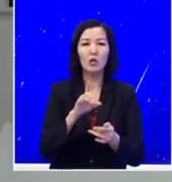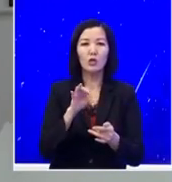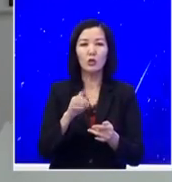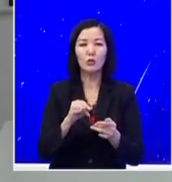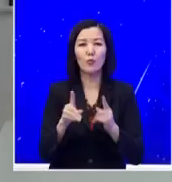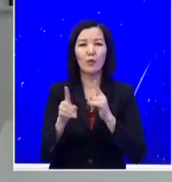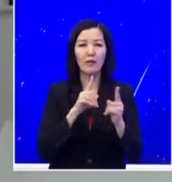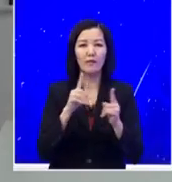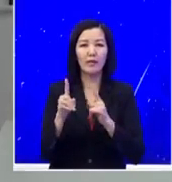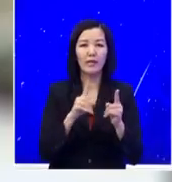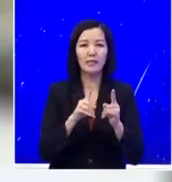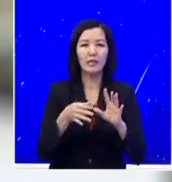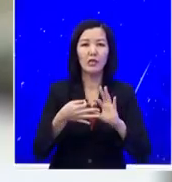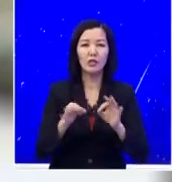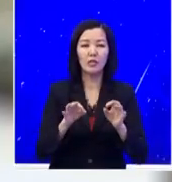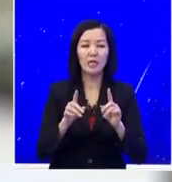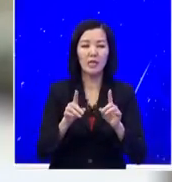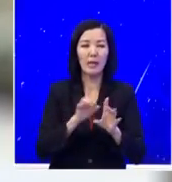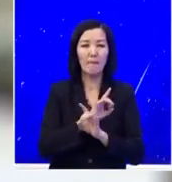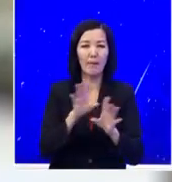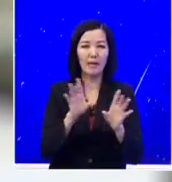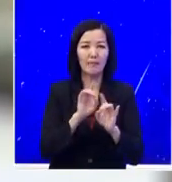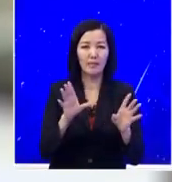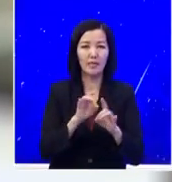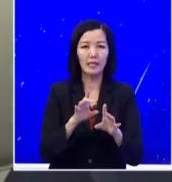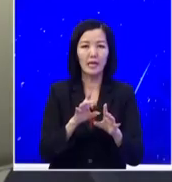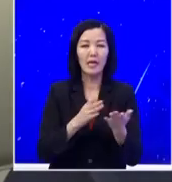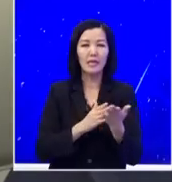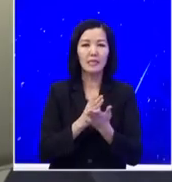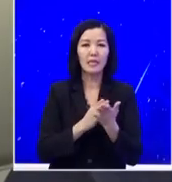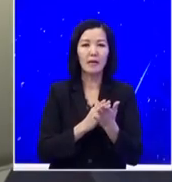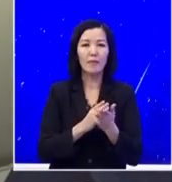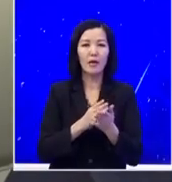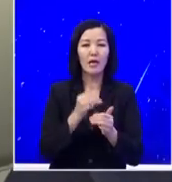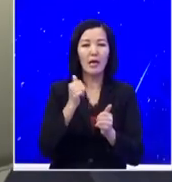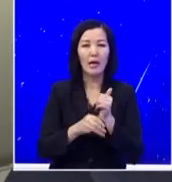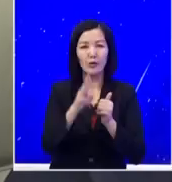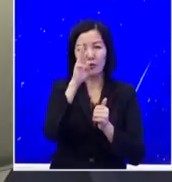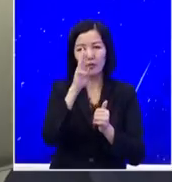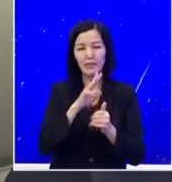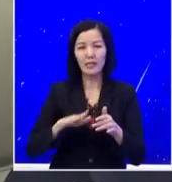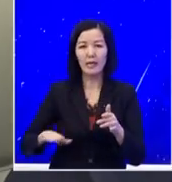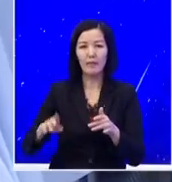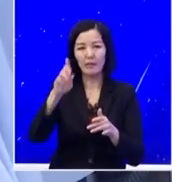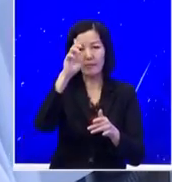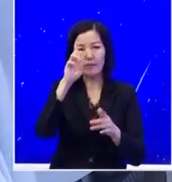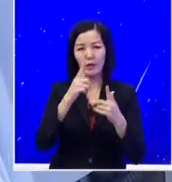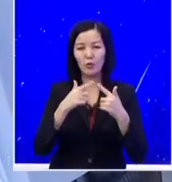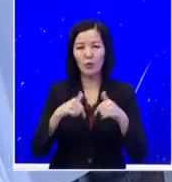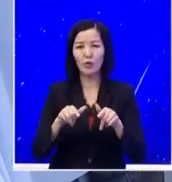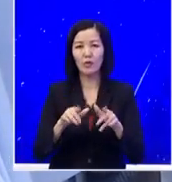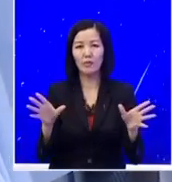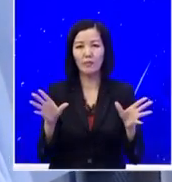Zoom конференциясы арқылы өткен жиында мәлімдеді. Айта кетейік, сала мамандары 90 сайын аймақтың мемлекеттік органдары